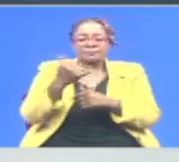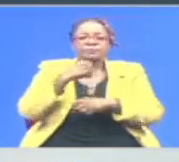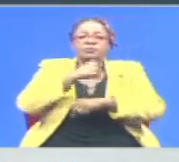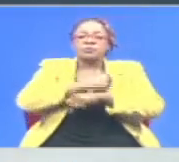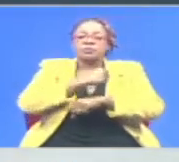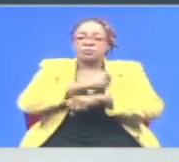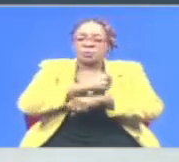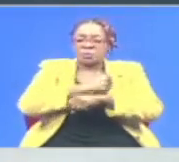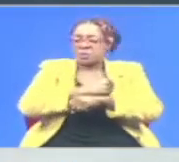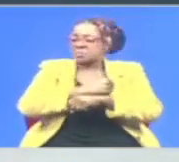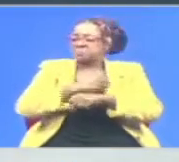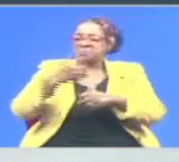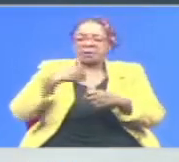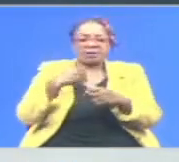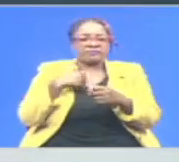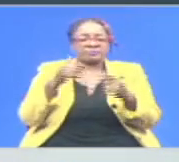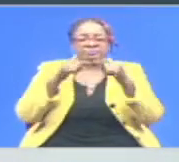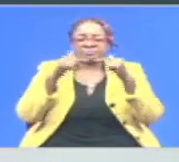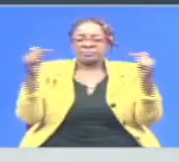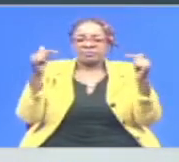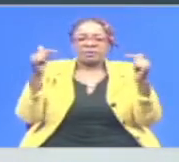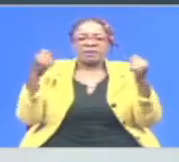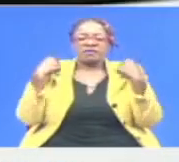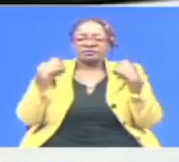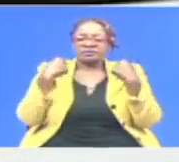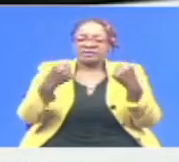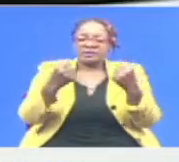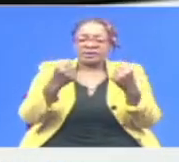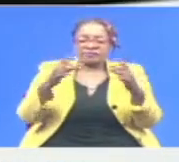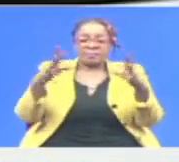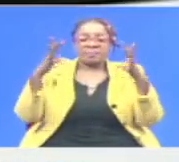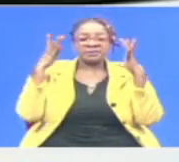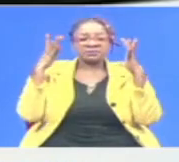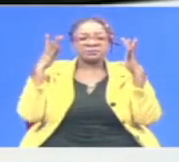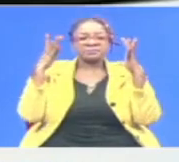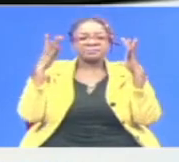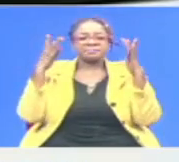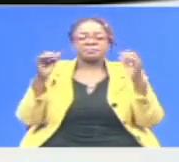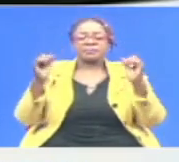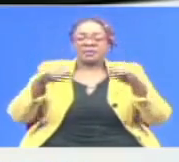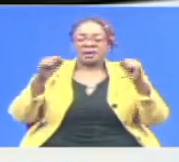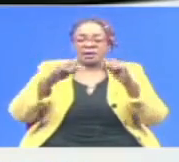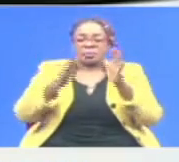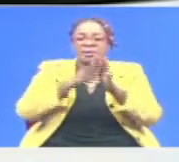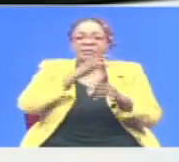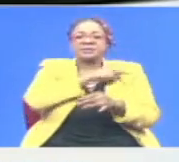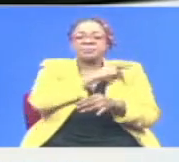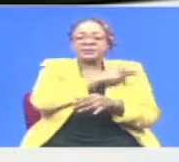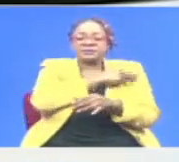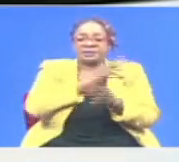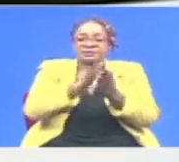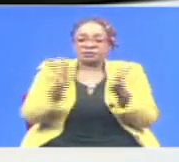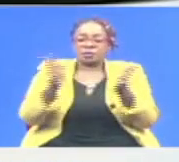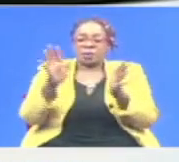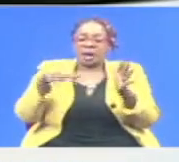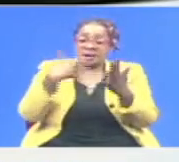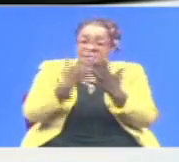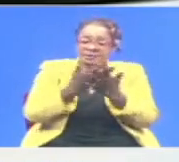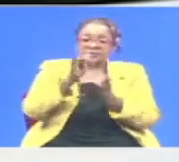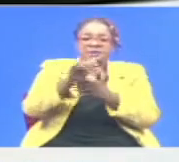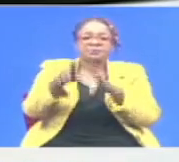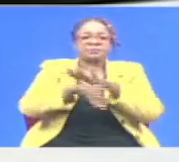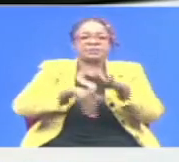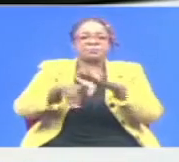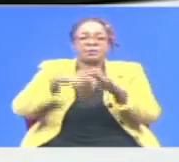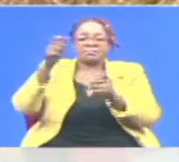ilikiuka sheria za usafiri wa mabasi ya shule. And I agree with the inspector general, we will arrest that principal and he's out to be prosecuted